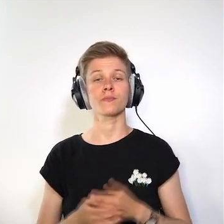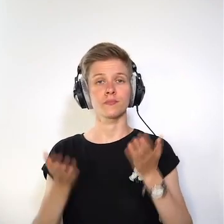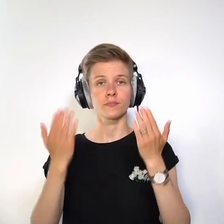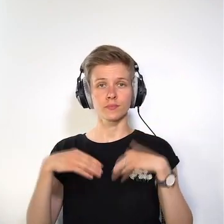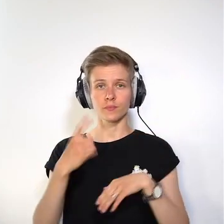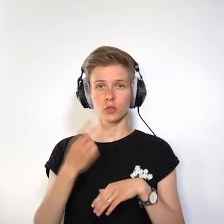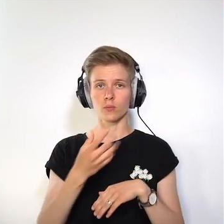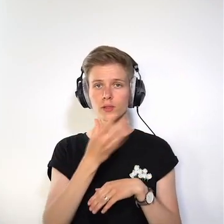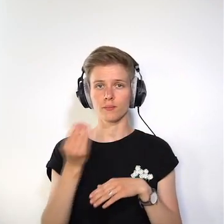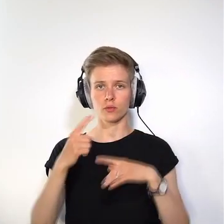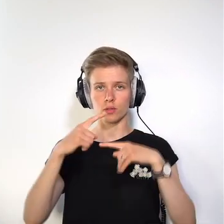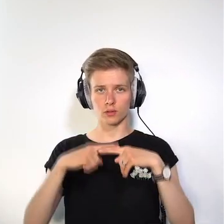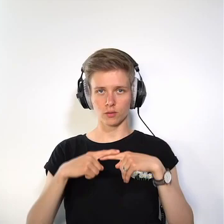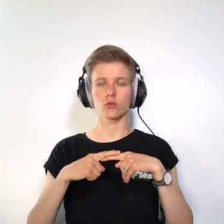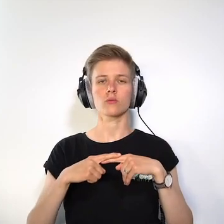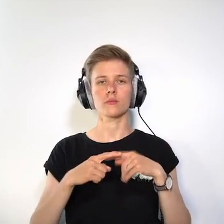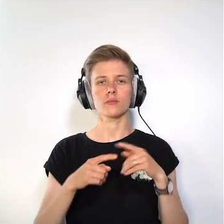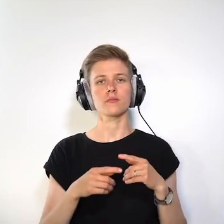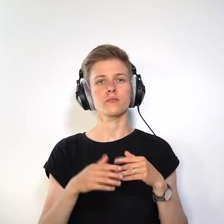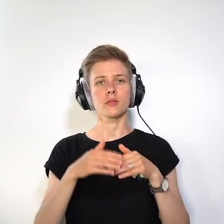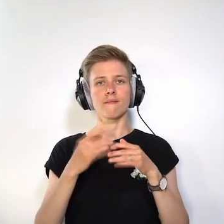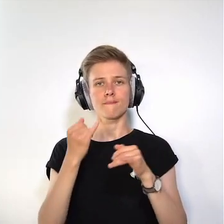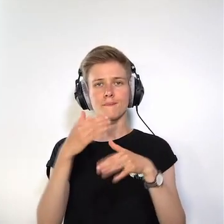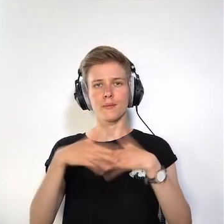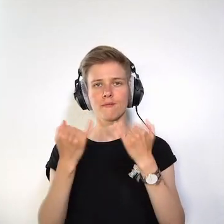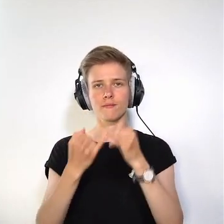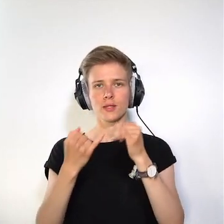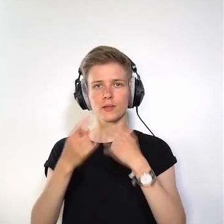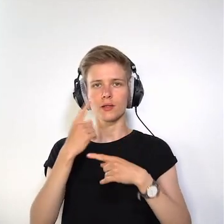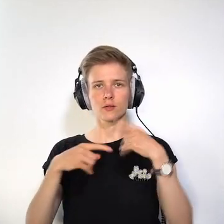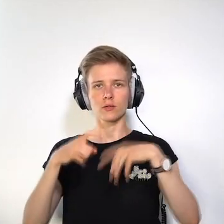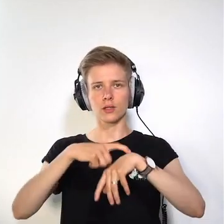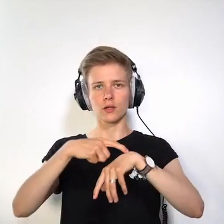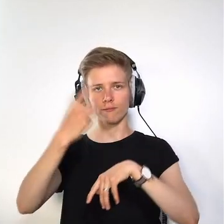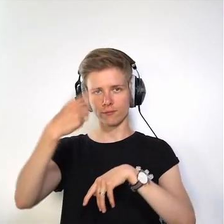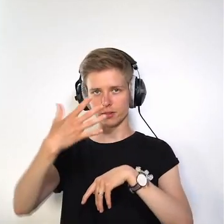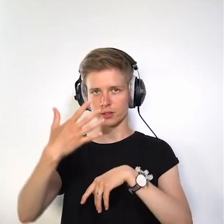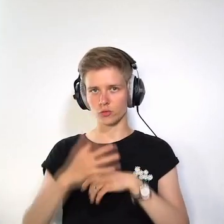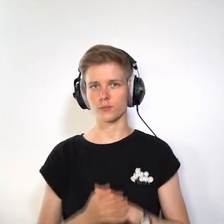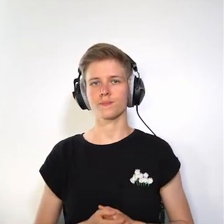seuraavaksi 10 minuutin tauko ja jatkamme päivän viimeisellä keskustelulla kello 15.